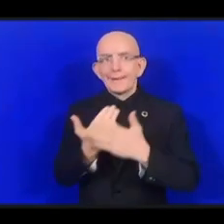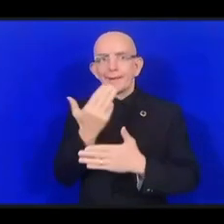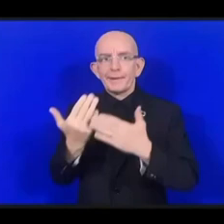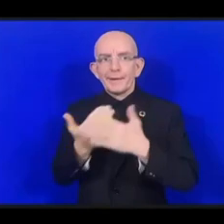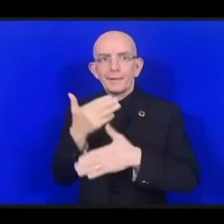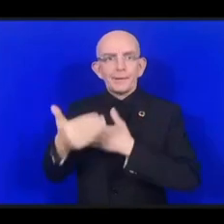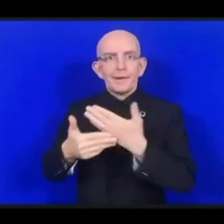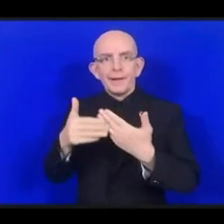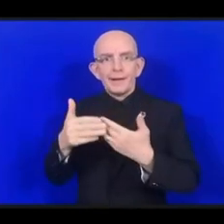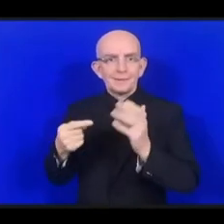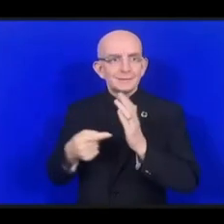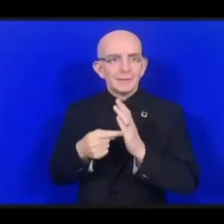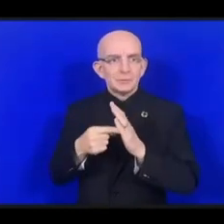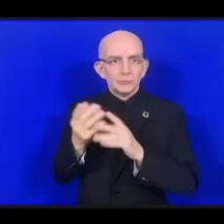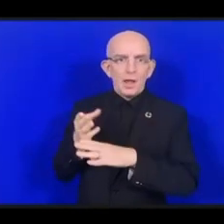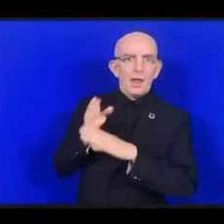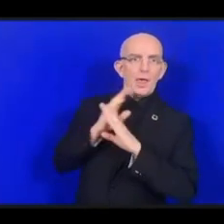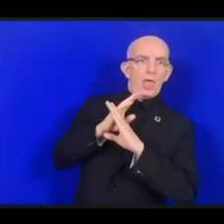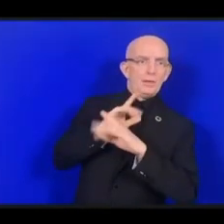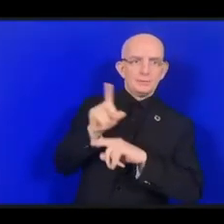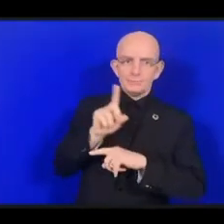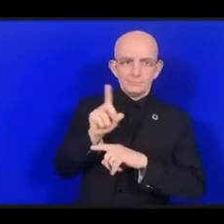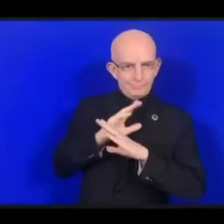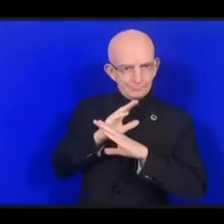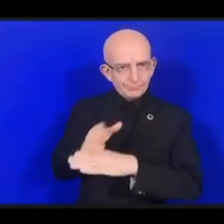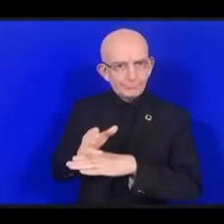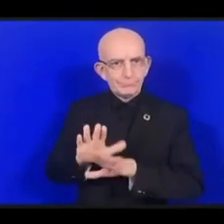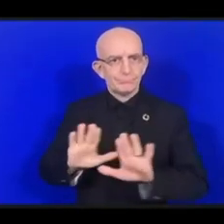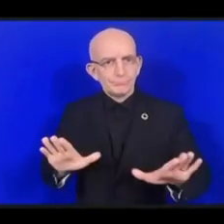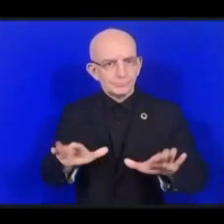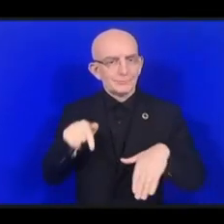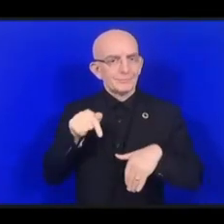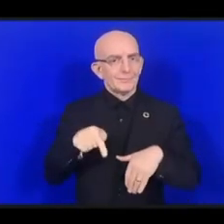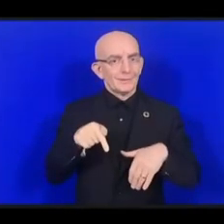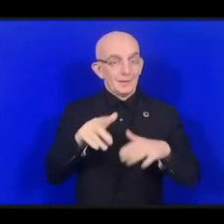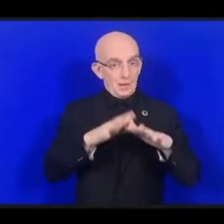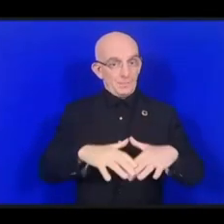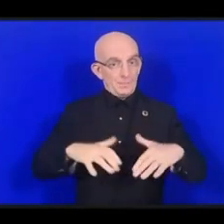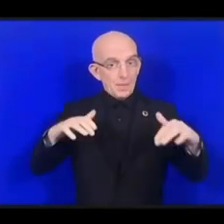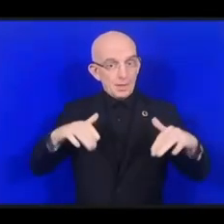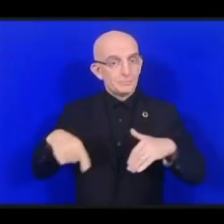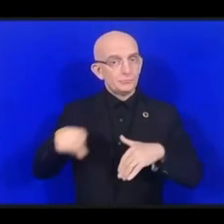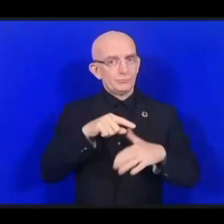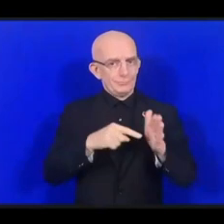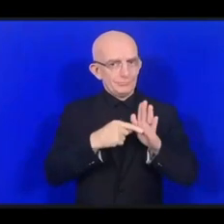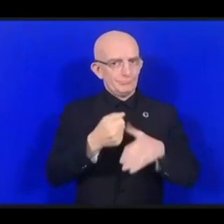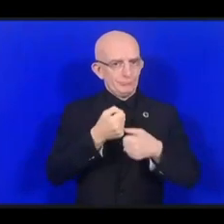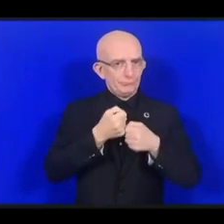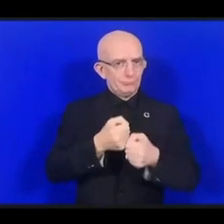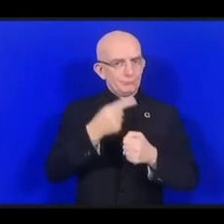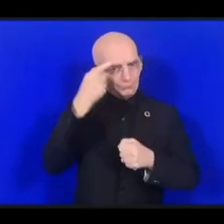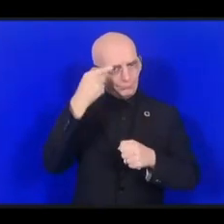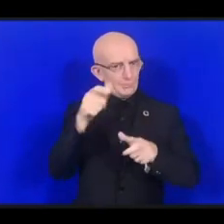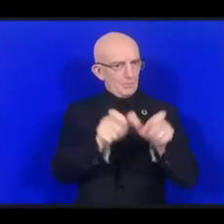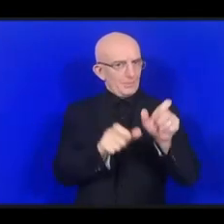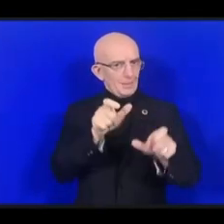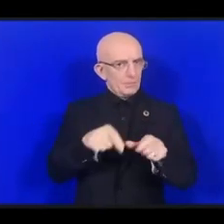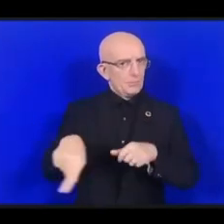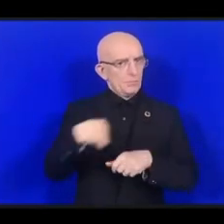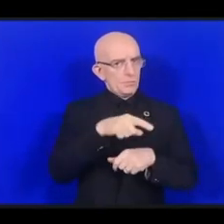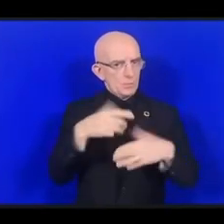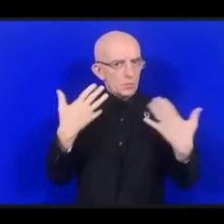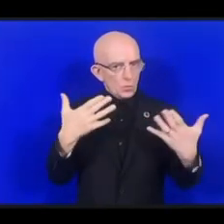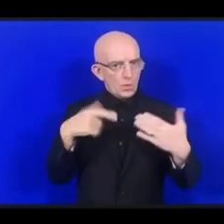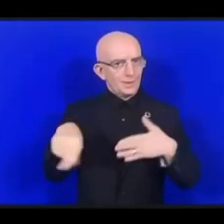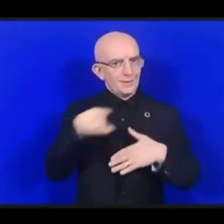représentons les les les intérêts des citoyens et il nous appartient de mettre en place ce qu'il convient pour nous assurer de